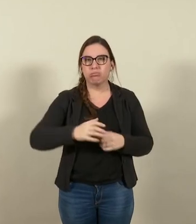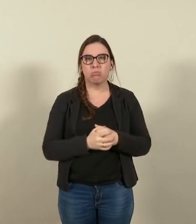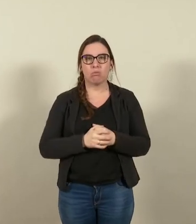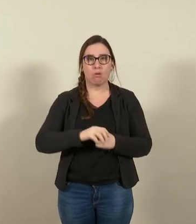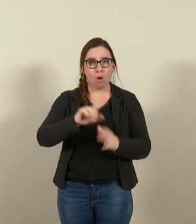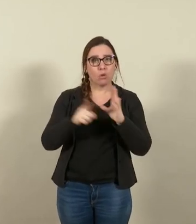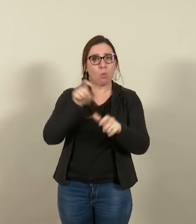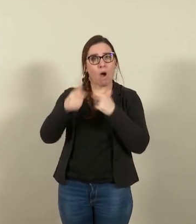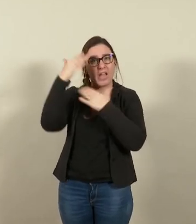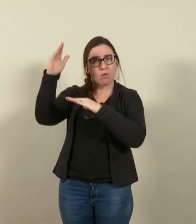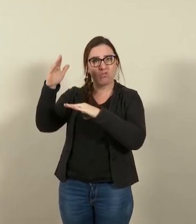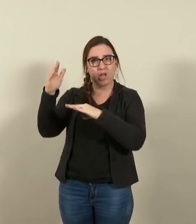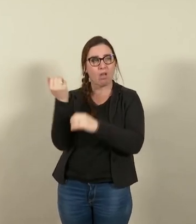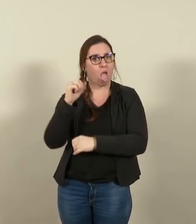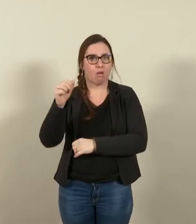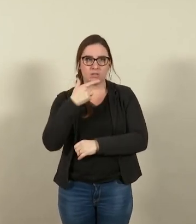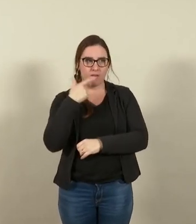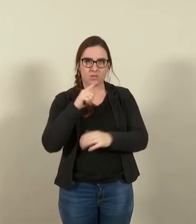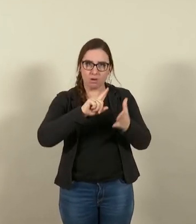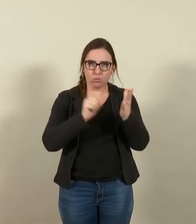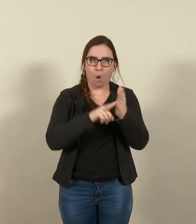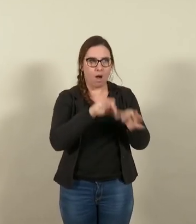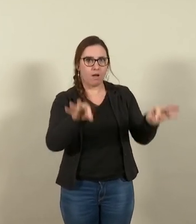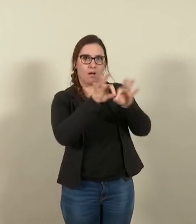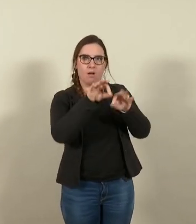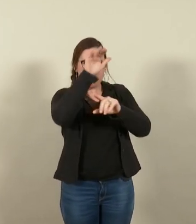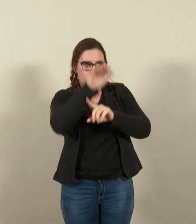étrangers c'est aussi protéger l'état de droit